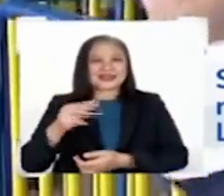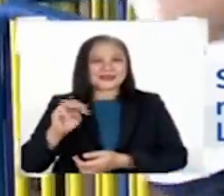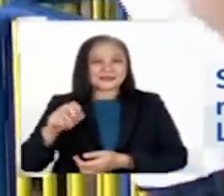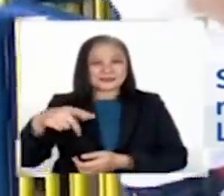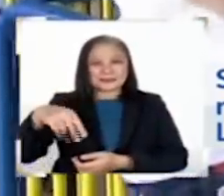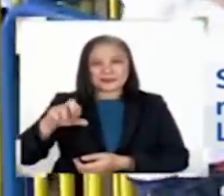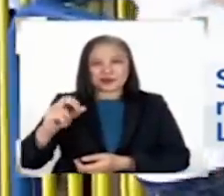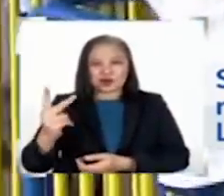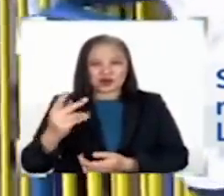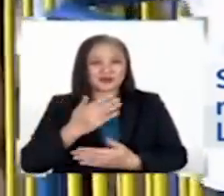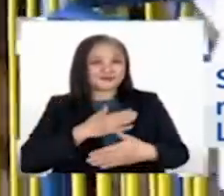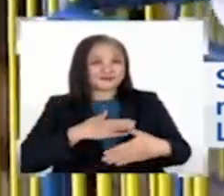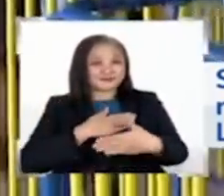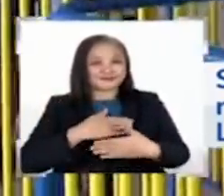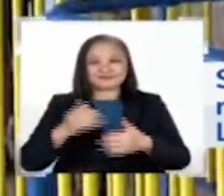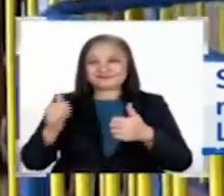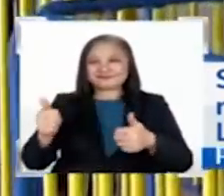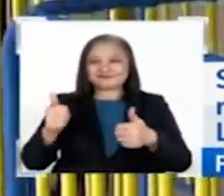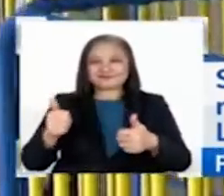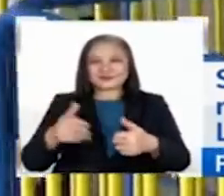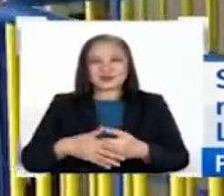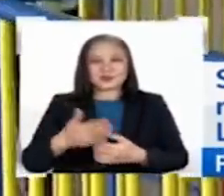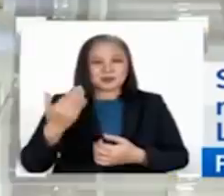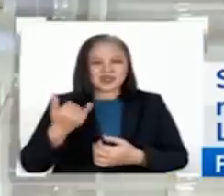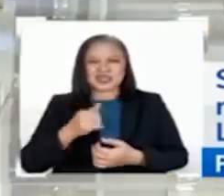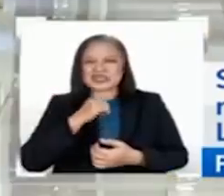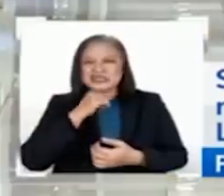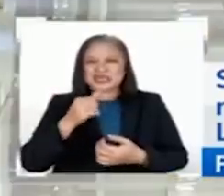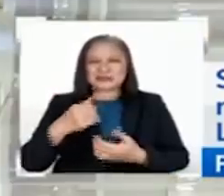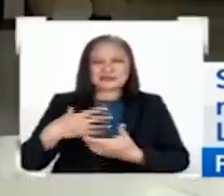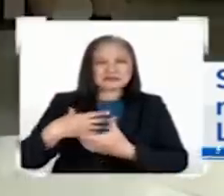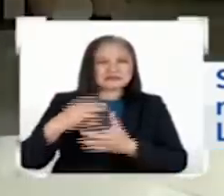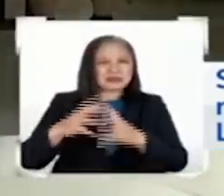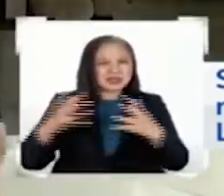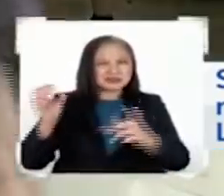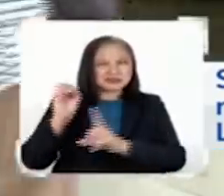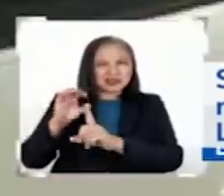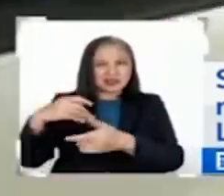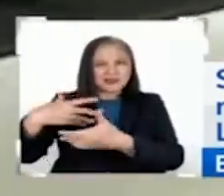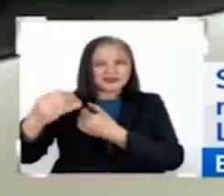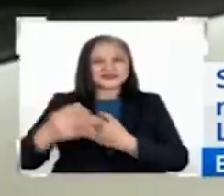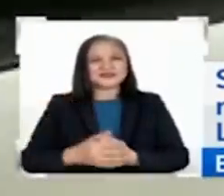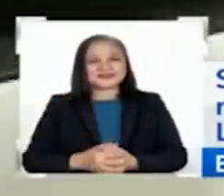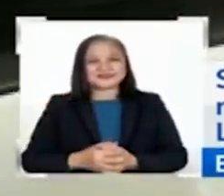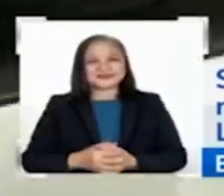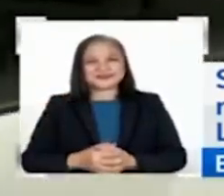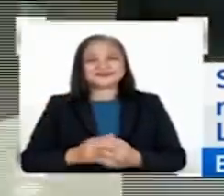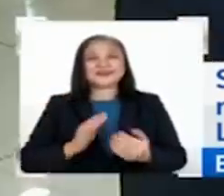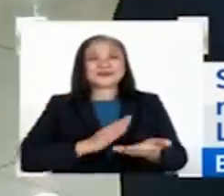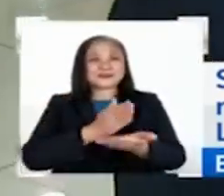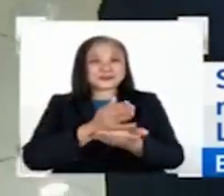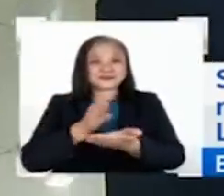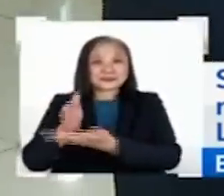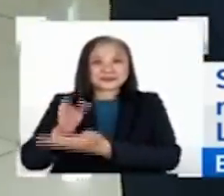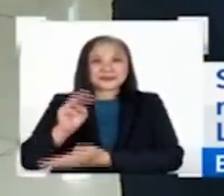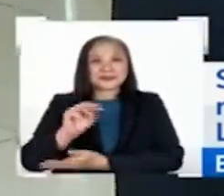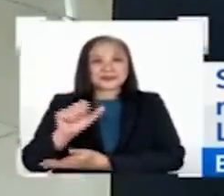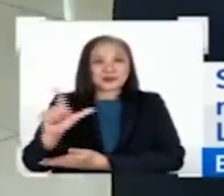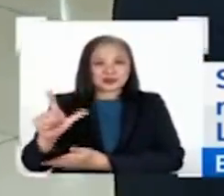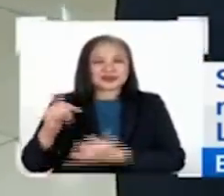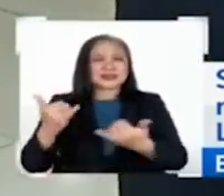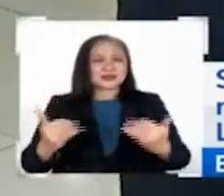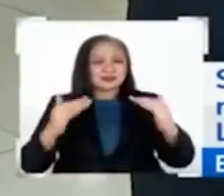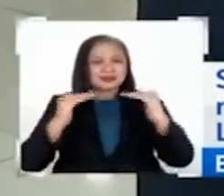naman. Di kasi sila masyado na-expose sa labas. Denyo rin ang mga mall. Ngayon nag-level 1 po. Okay naman